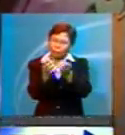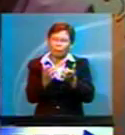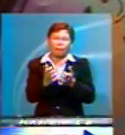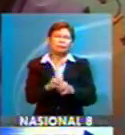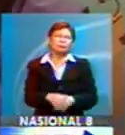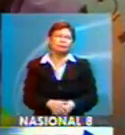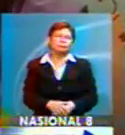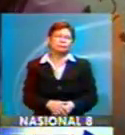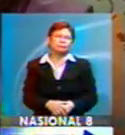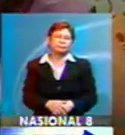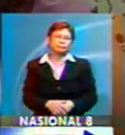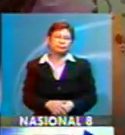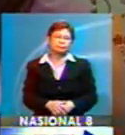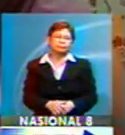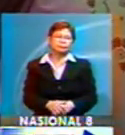Nak duduk.